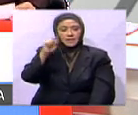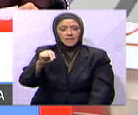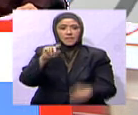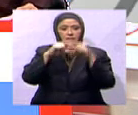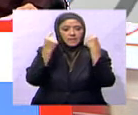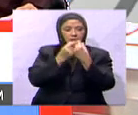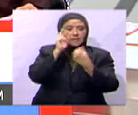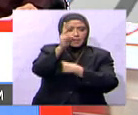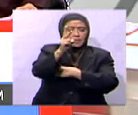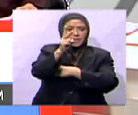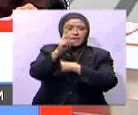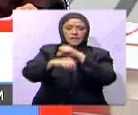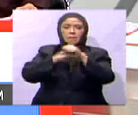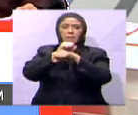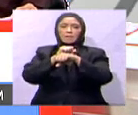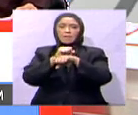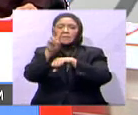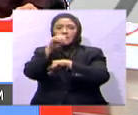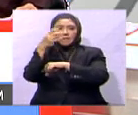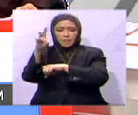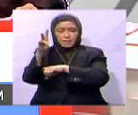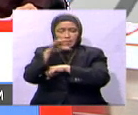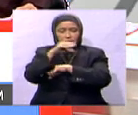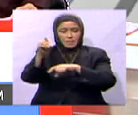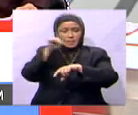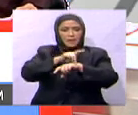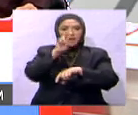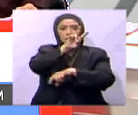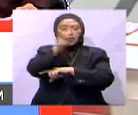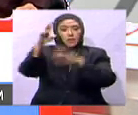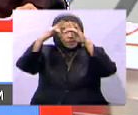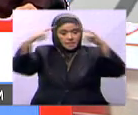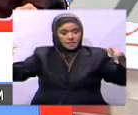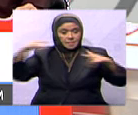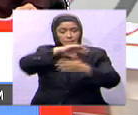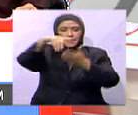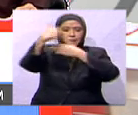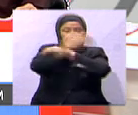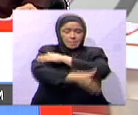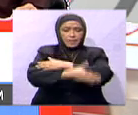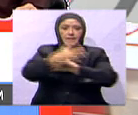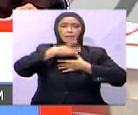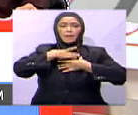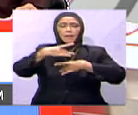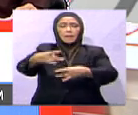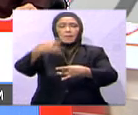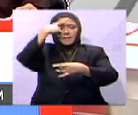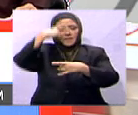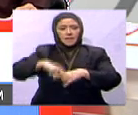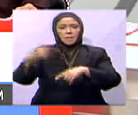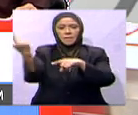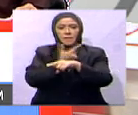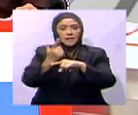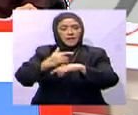2 Siri 14-2017 di 27 kem seluruh negara berminat untuk ditawarkan ke latihan fasa 2